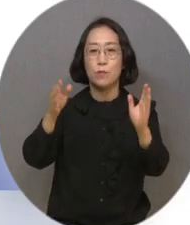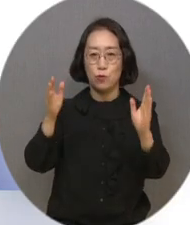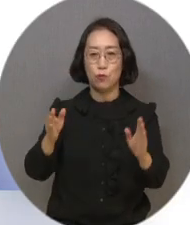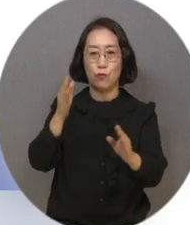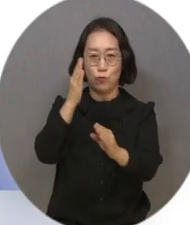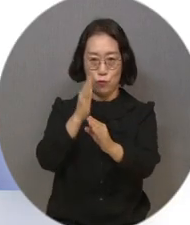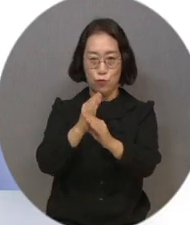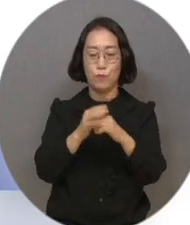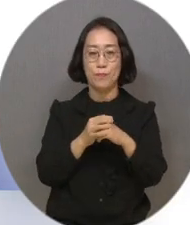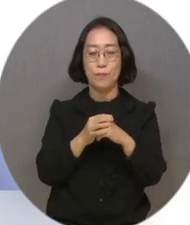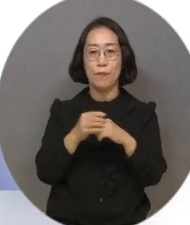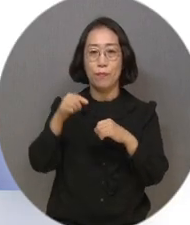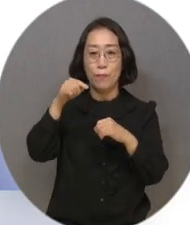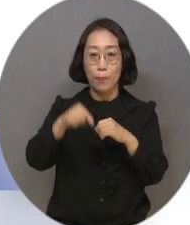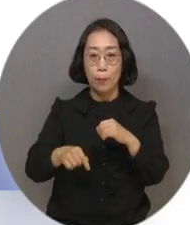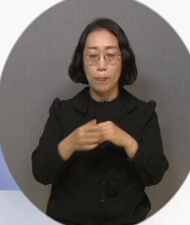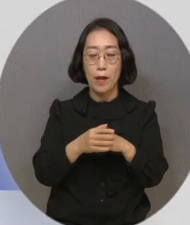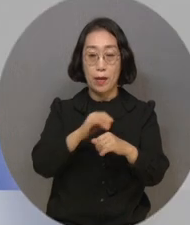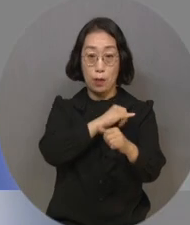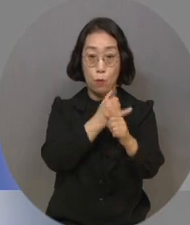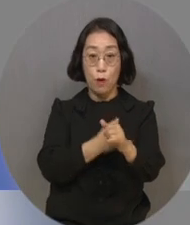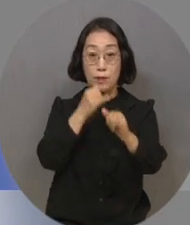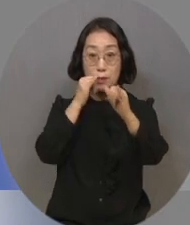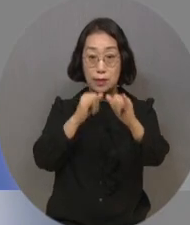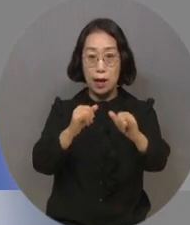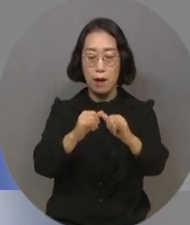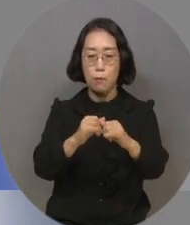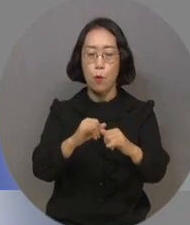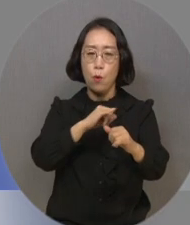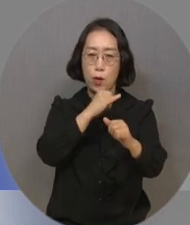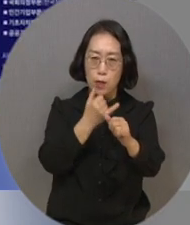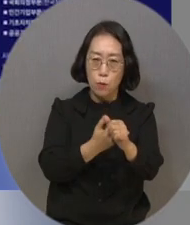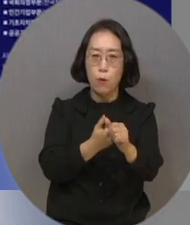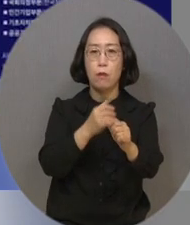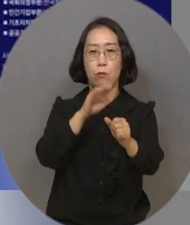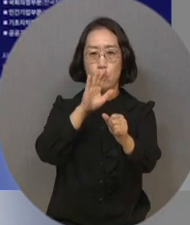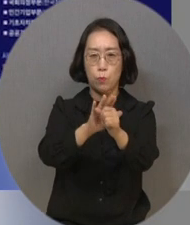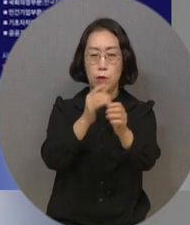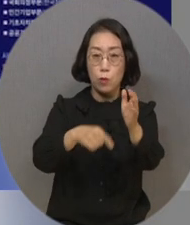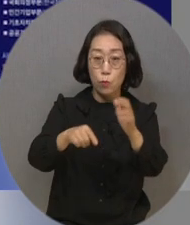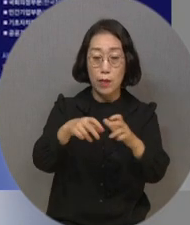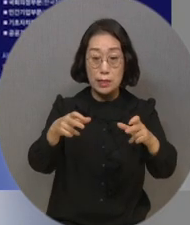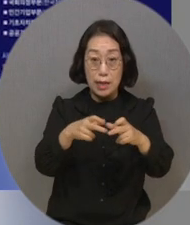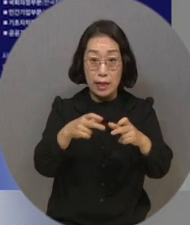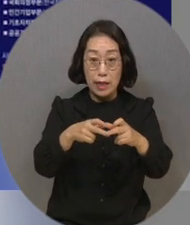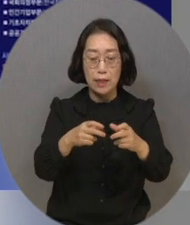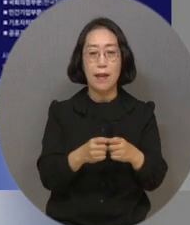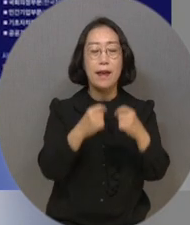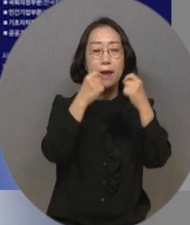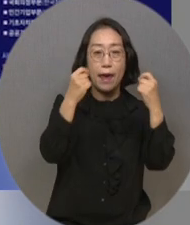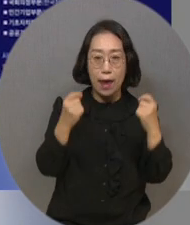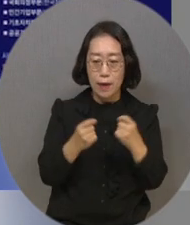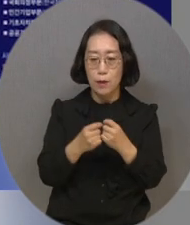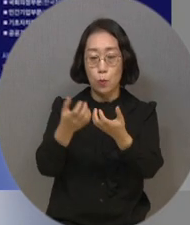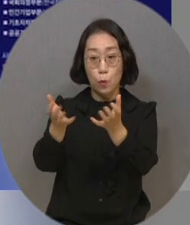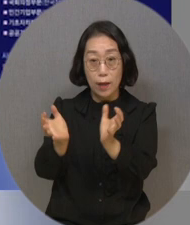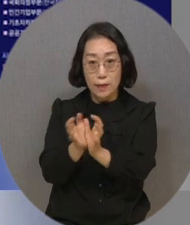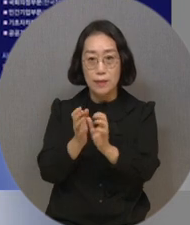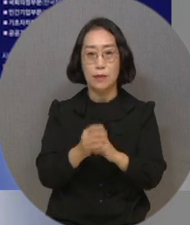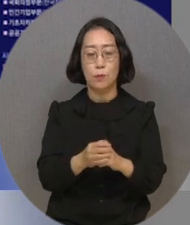한국장애인 인권상위원회는 장애인 인권 증진의 헌신한 개인과 단체 지자체 공공기관